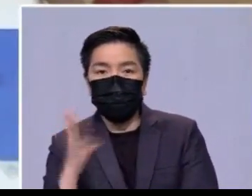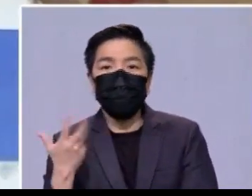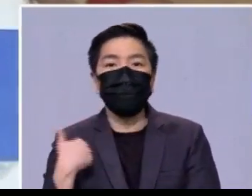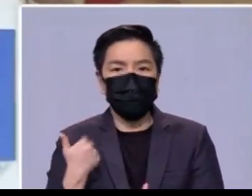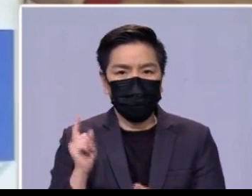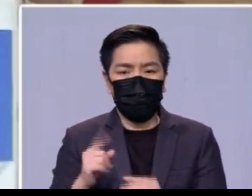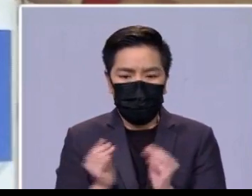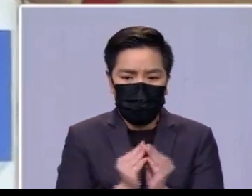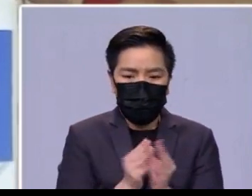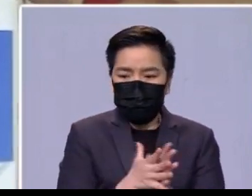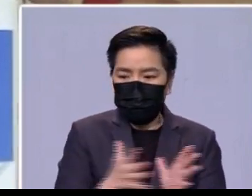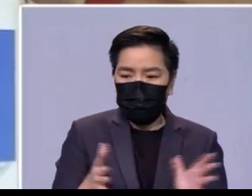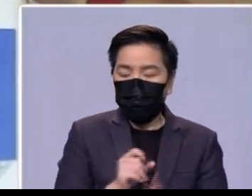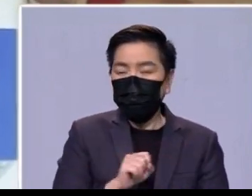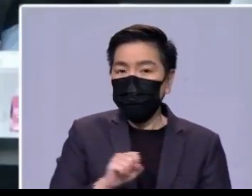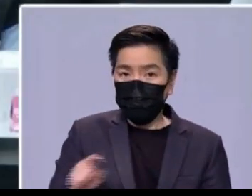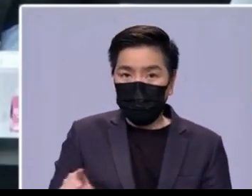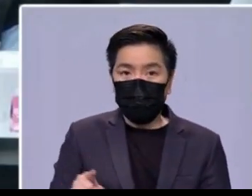ครับ